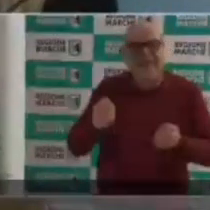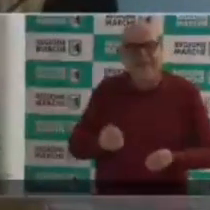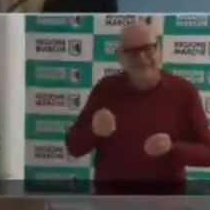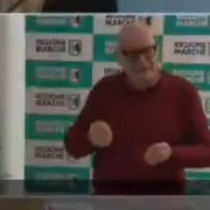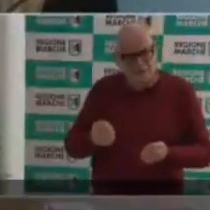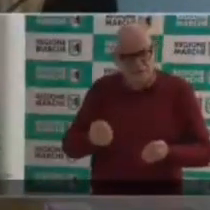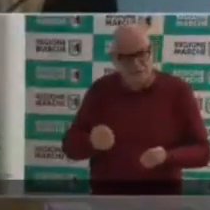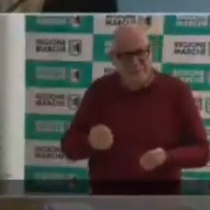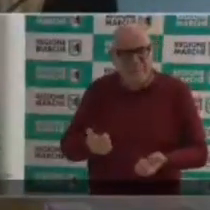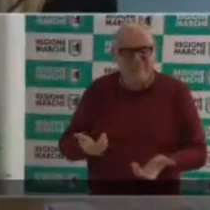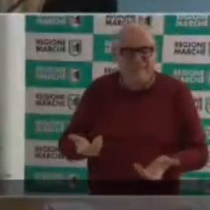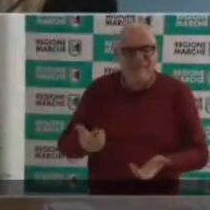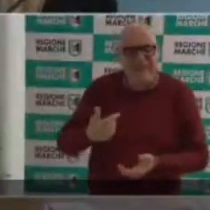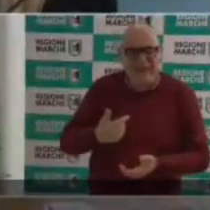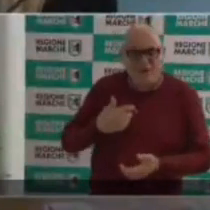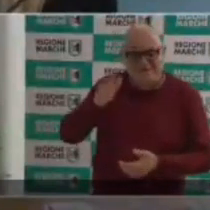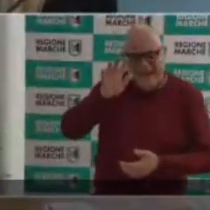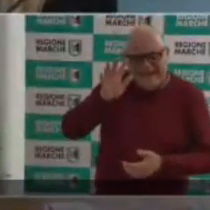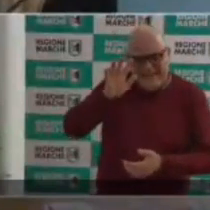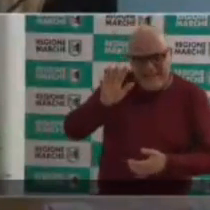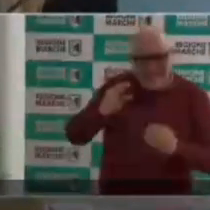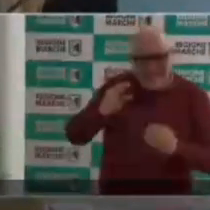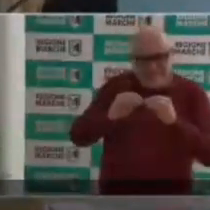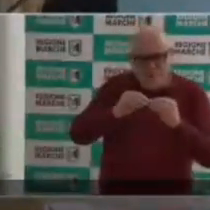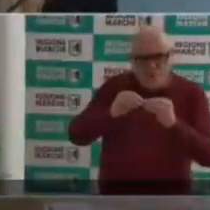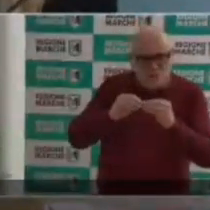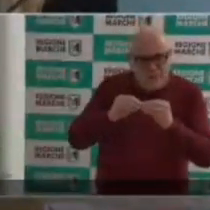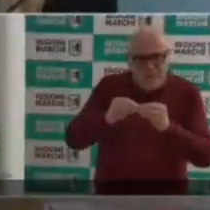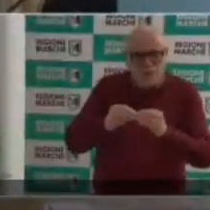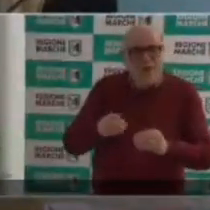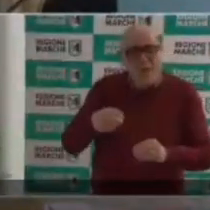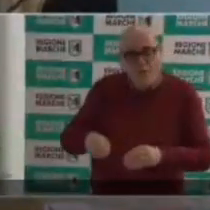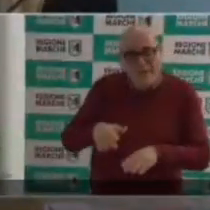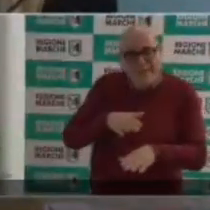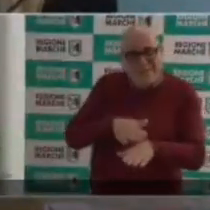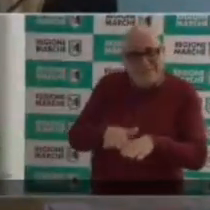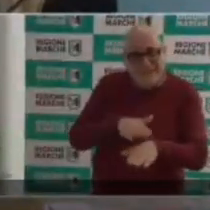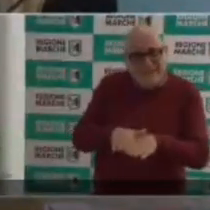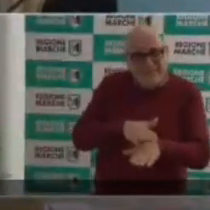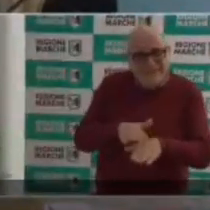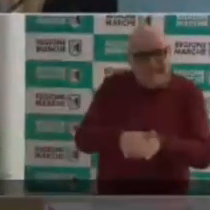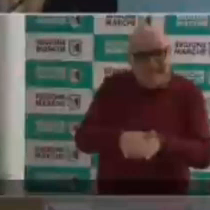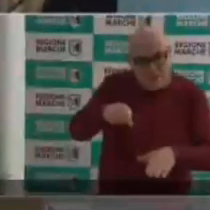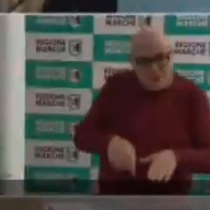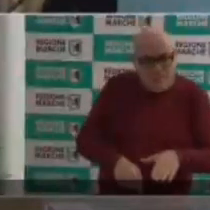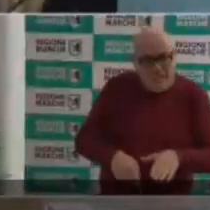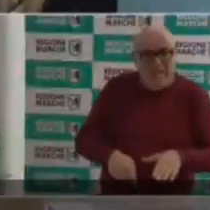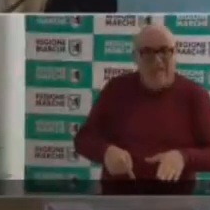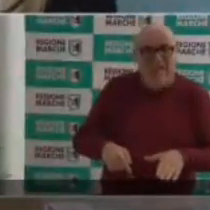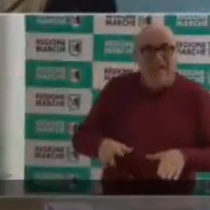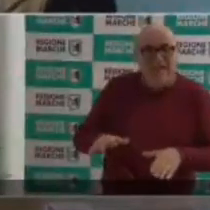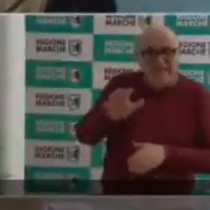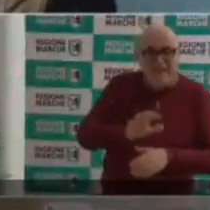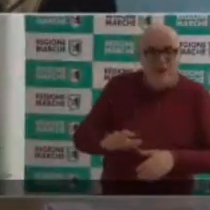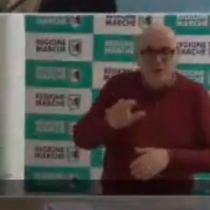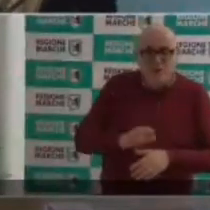idea, l'idea che stiamo elaborando, è quella di sperimentare qua con fondi regionali attività di reti così